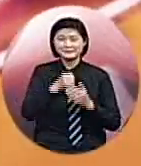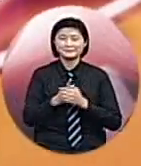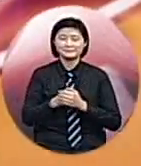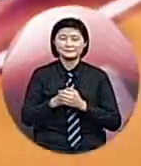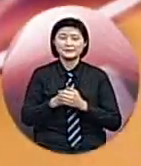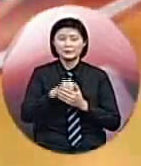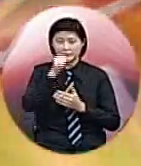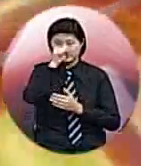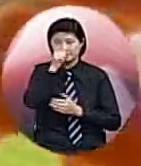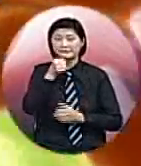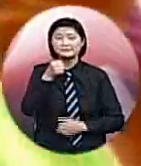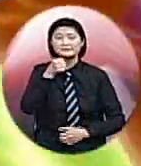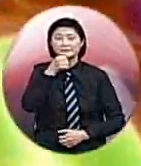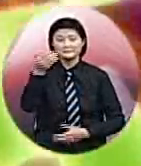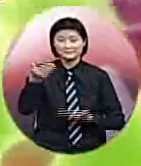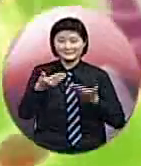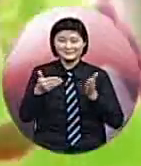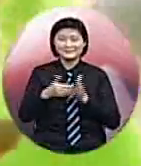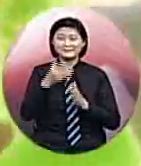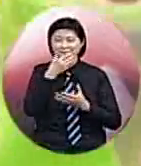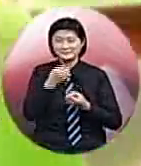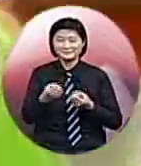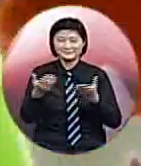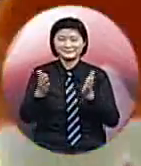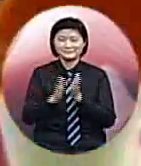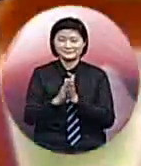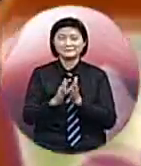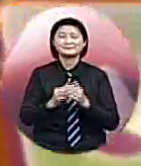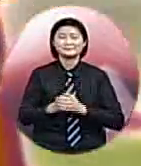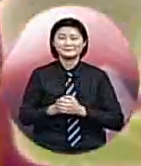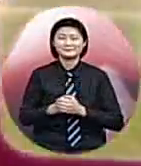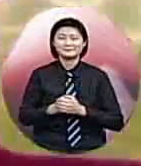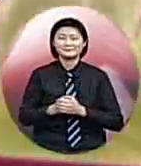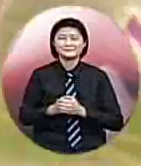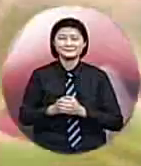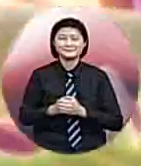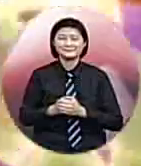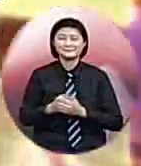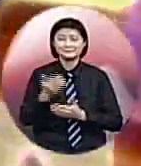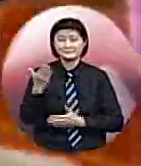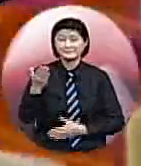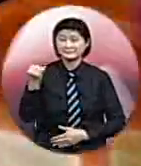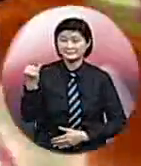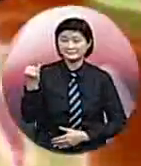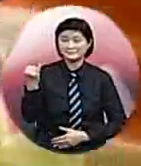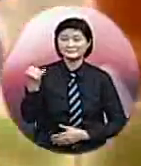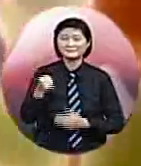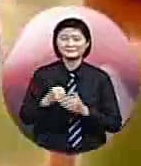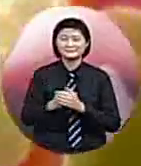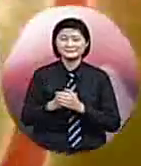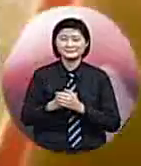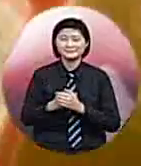또 받으셨어요. 예, 예 네, 잘하셨습니다. 예, 네. 봉사도 많이 해주시고요. 예, 길동아 씨. 네.